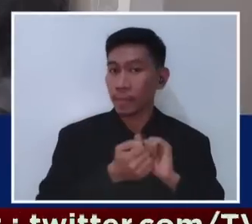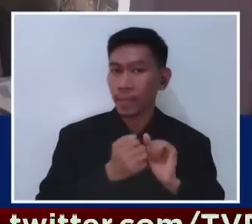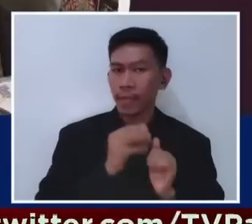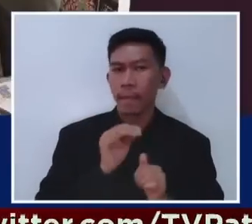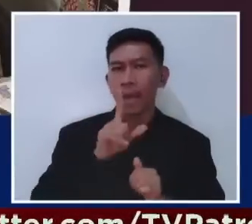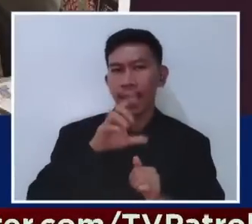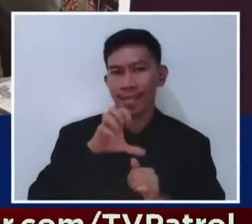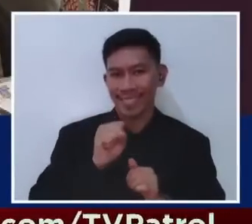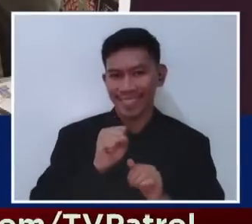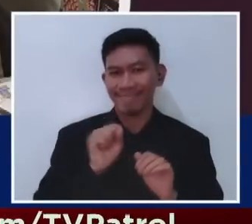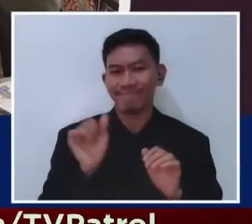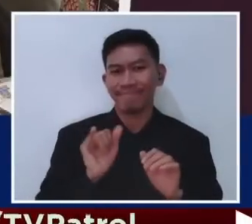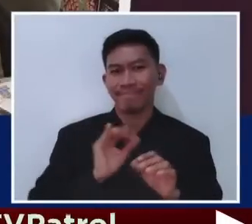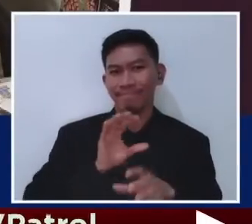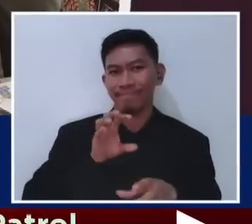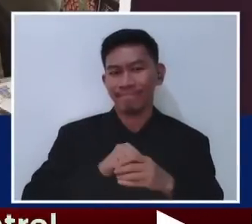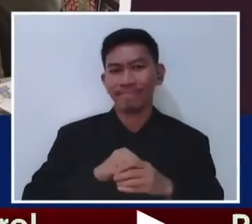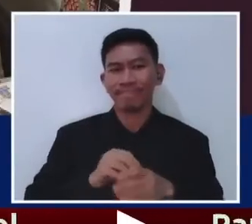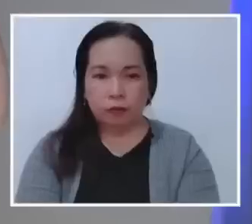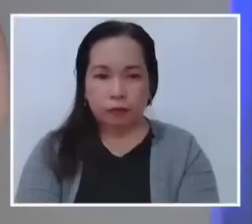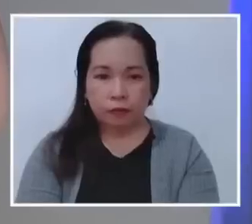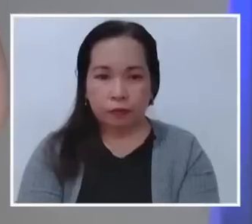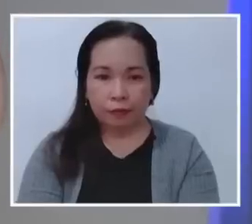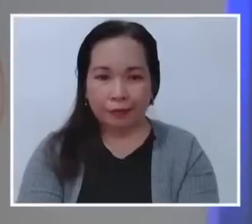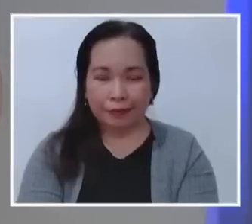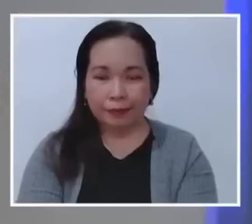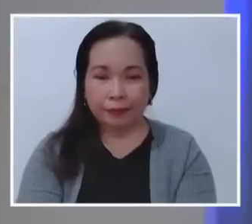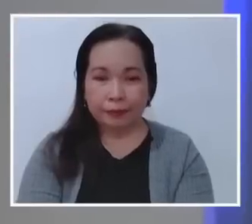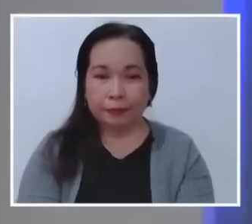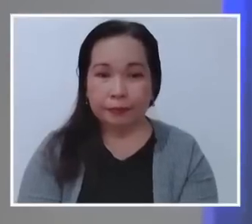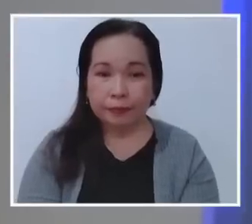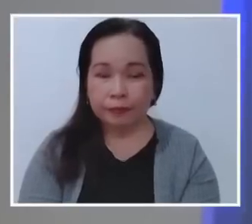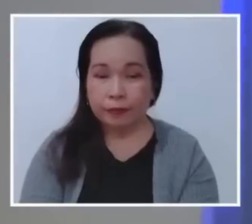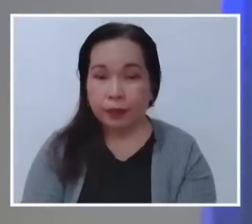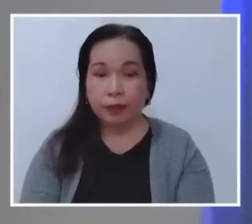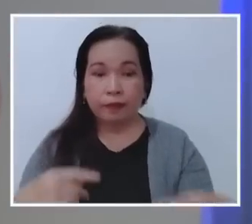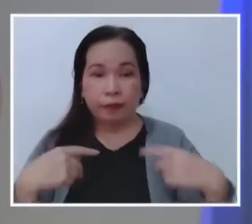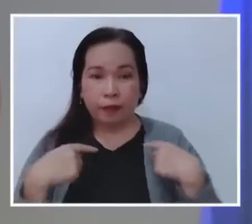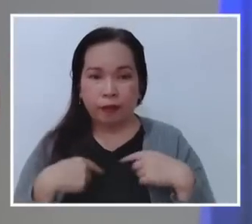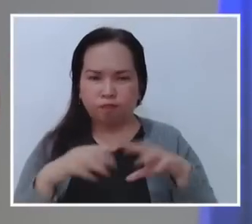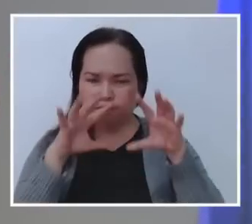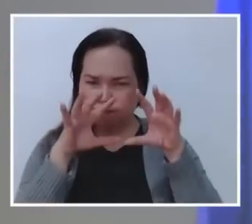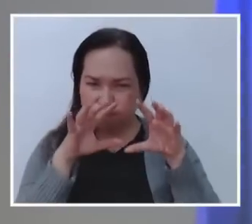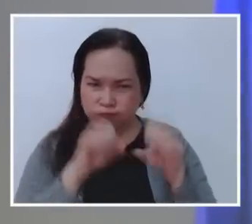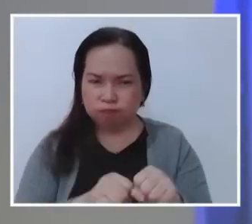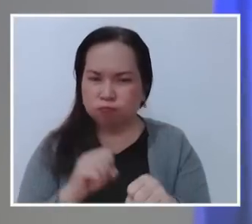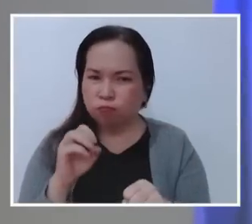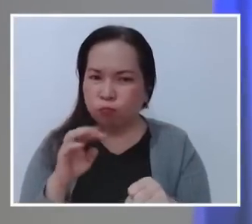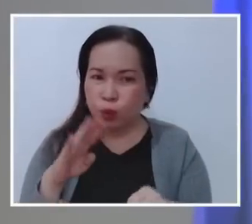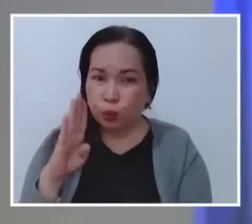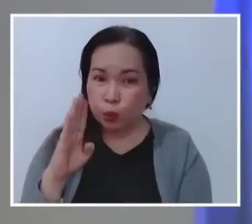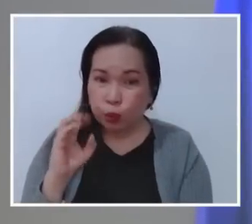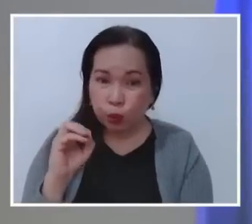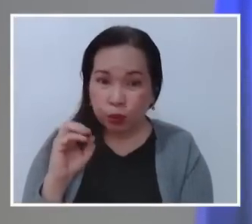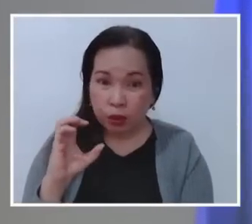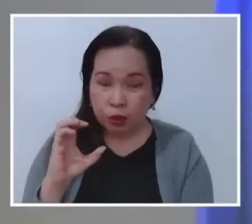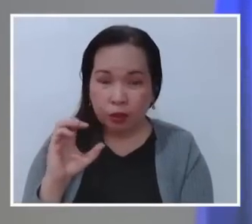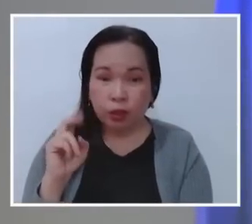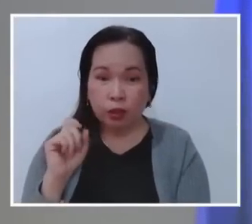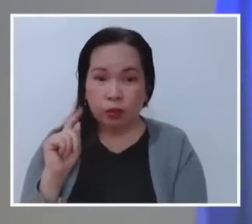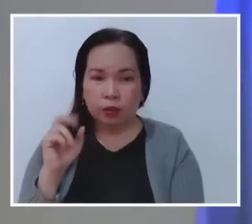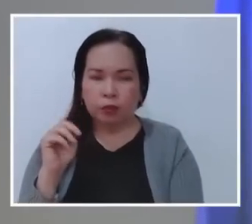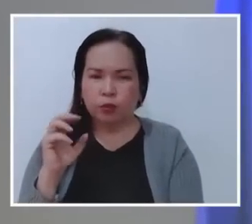Krishnan, ABS-CBN News. Nasamsam ng Bureau of Customs ang mahigit 2 milyong pares